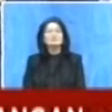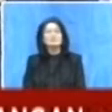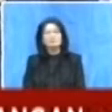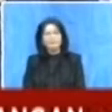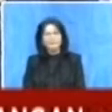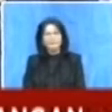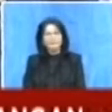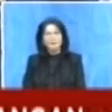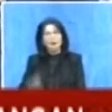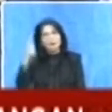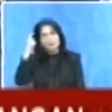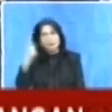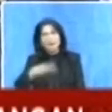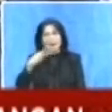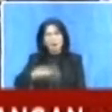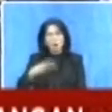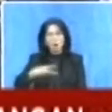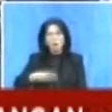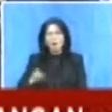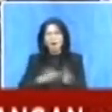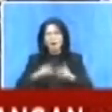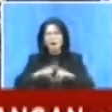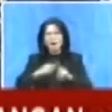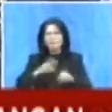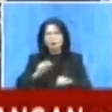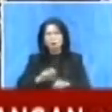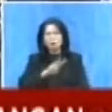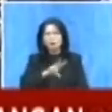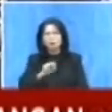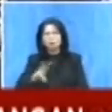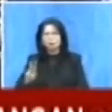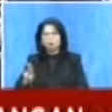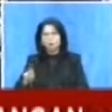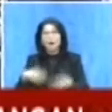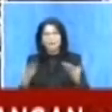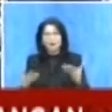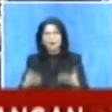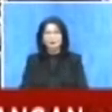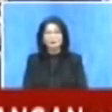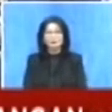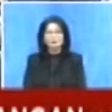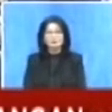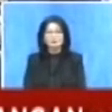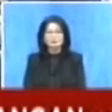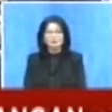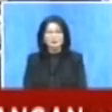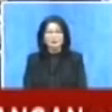ekonomi makro yang kami pergunakan di tahun 2022 adalah sebagai berikut.